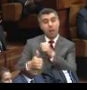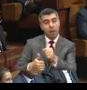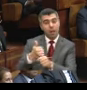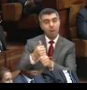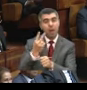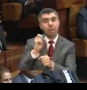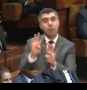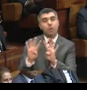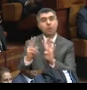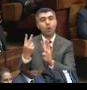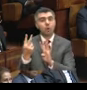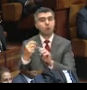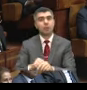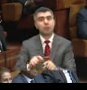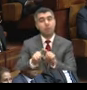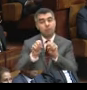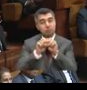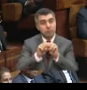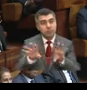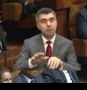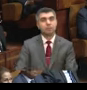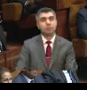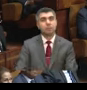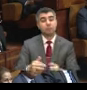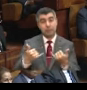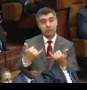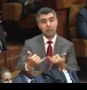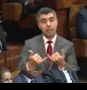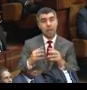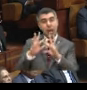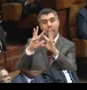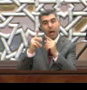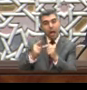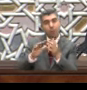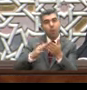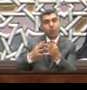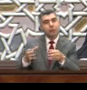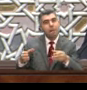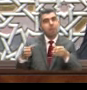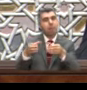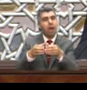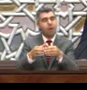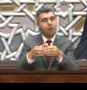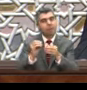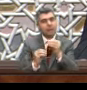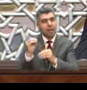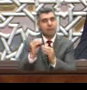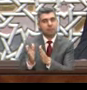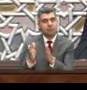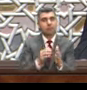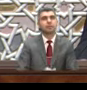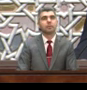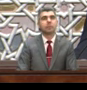2028 باش يمكن تكون التعميم، ولكن يمكننا دابا هذا الرقم نرفعوه الى شرقنا كل الفرقاء. شكرا سيدي المحترم، هل من تعقيب اضافي؟